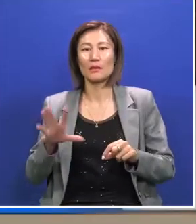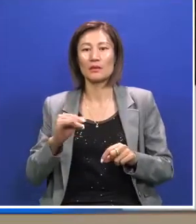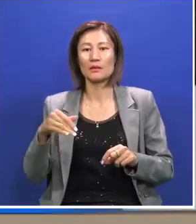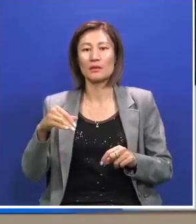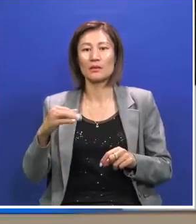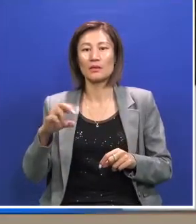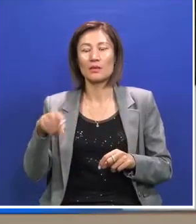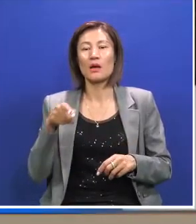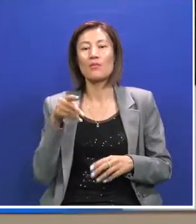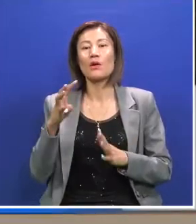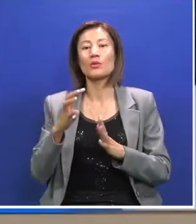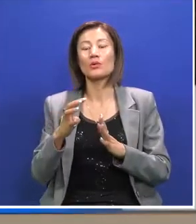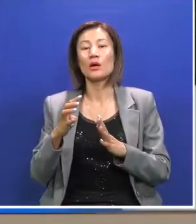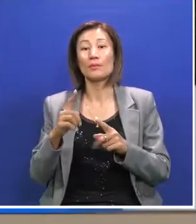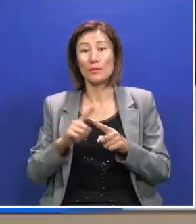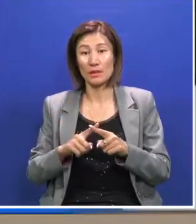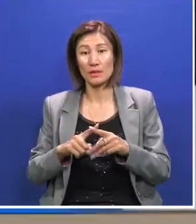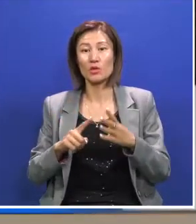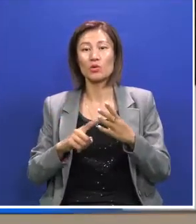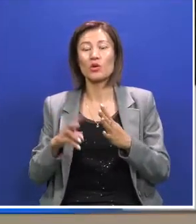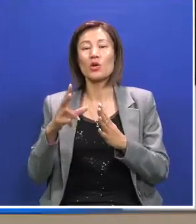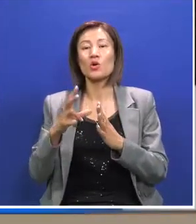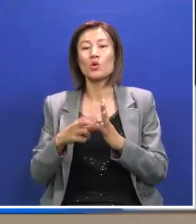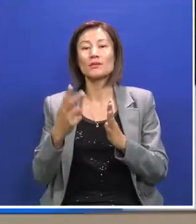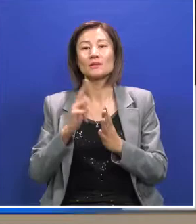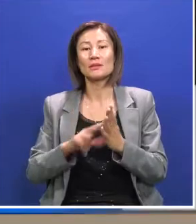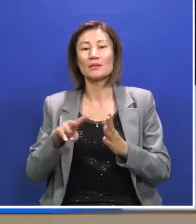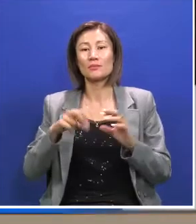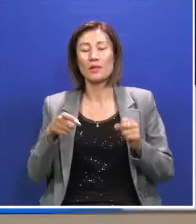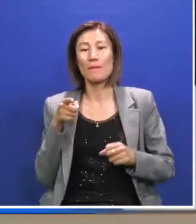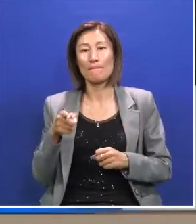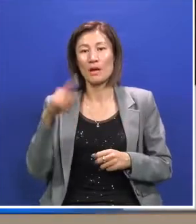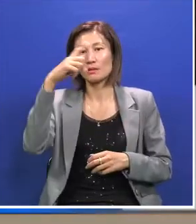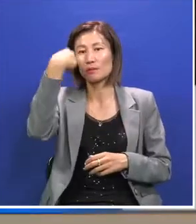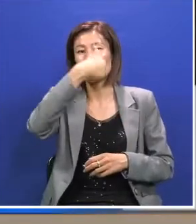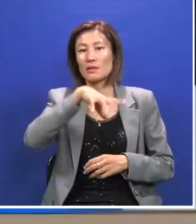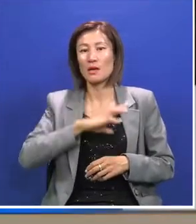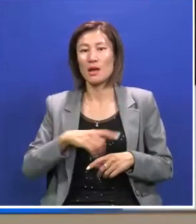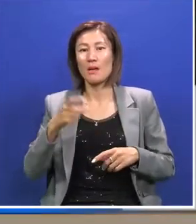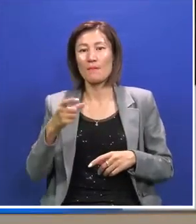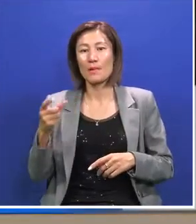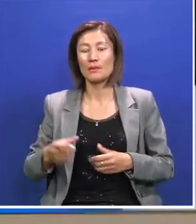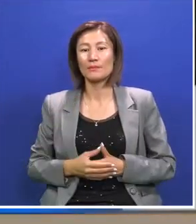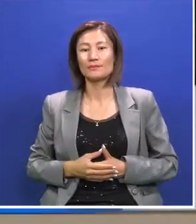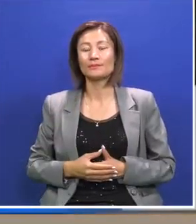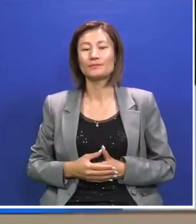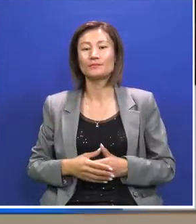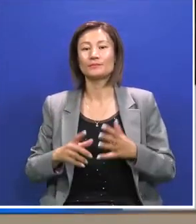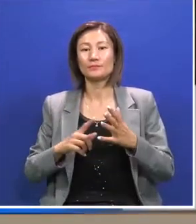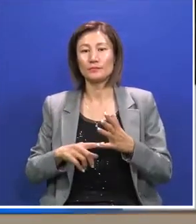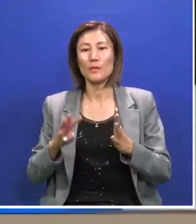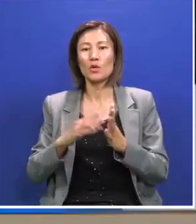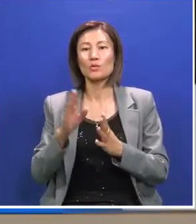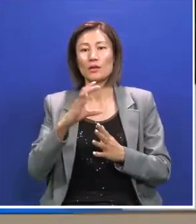мысал үшін 1 мен 4-ші кластың балаларына 380 миллион теңге, 1000 теңге жылына, әр баланың басына 5 мен 9-ші кластың